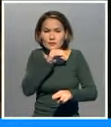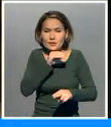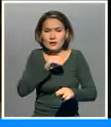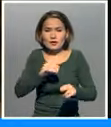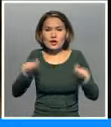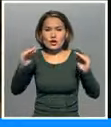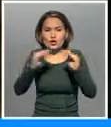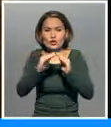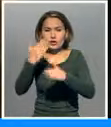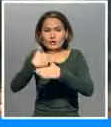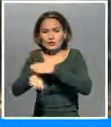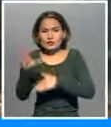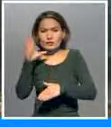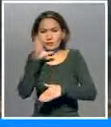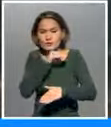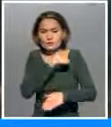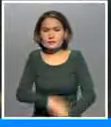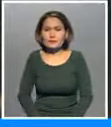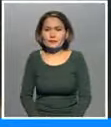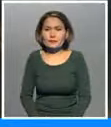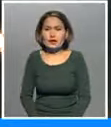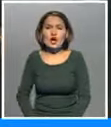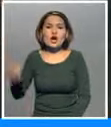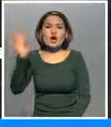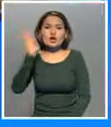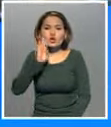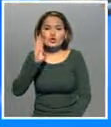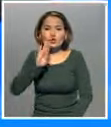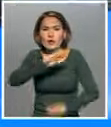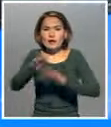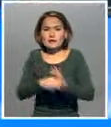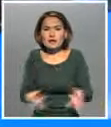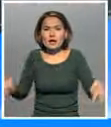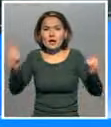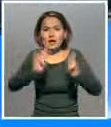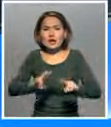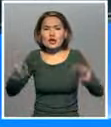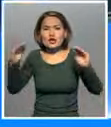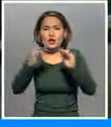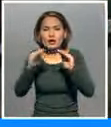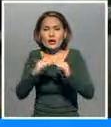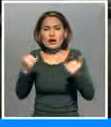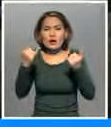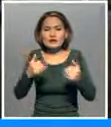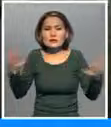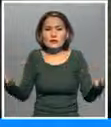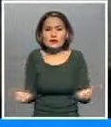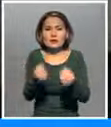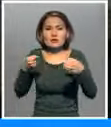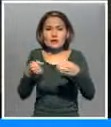8 адам шықтық. 4 бала, 4 үлкен кісі. Су басқан үйлерден адамдарды алып шығу үшін төтенше жағдайлар қызметінің мамандары ауыр техниканы